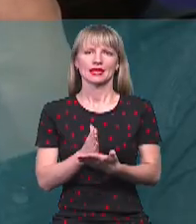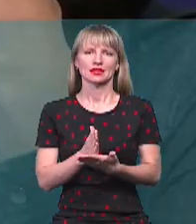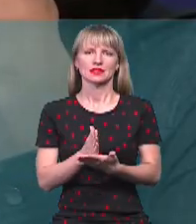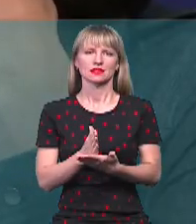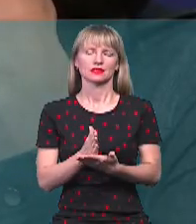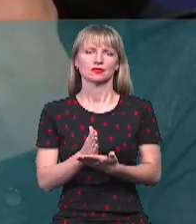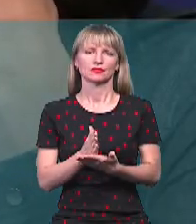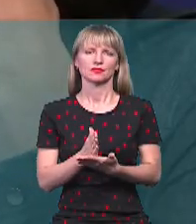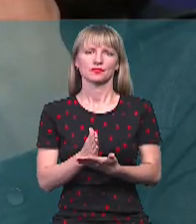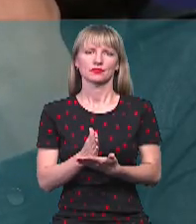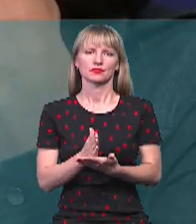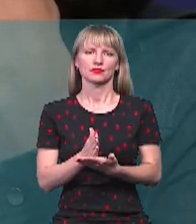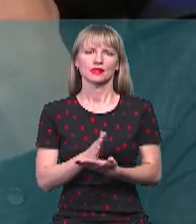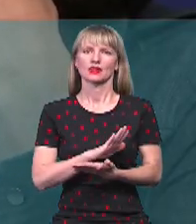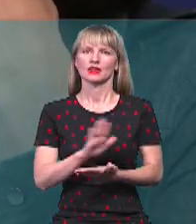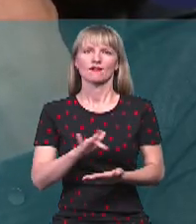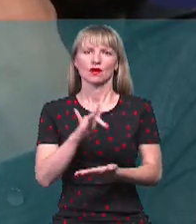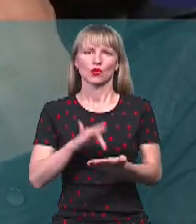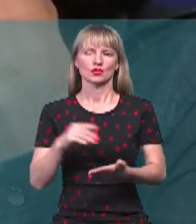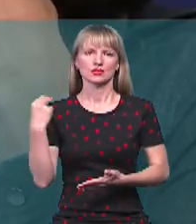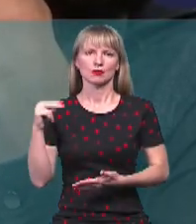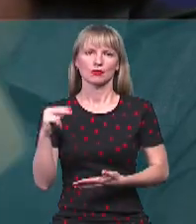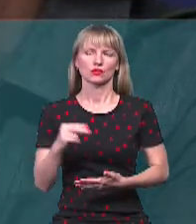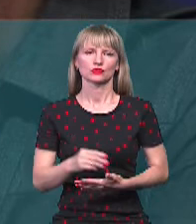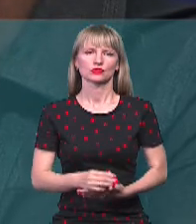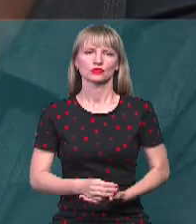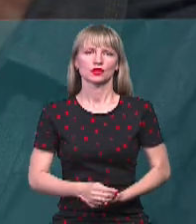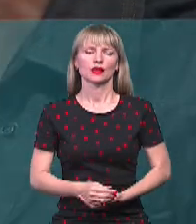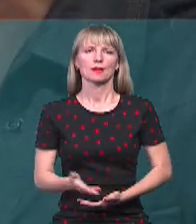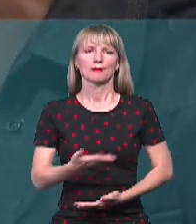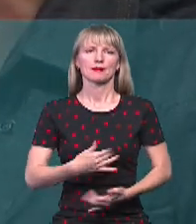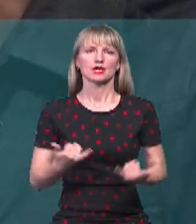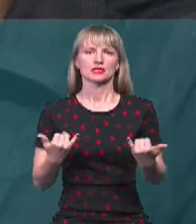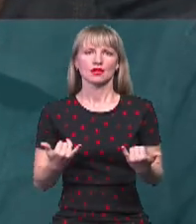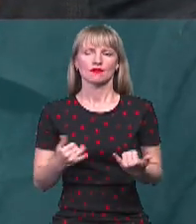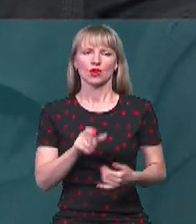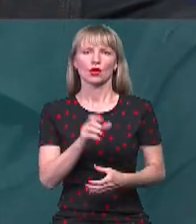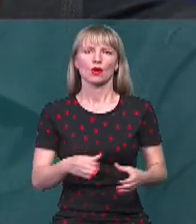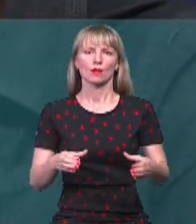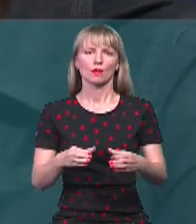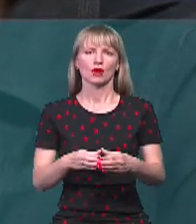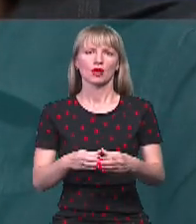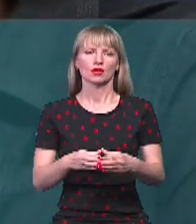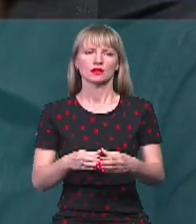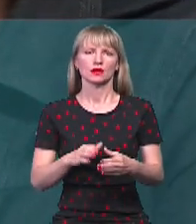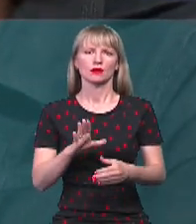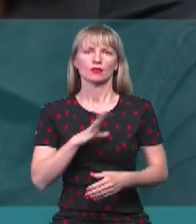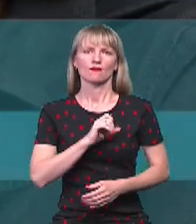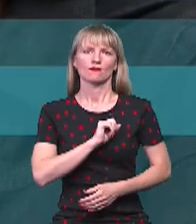конкретно, но не в городе Запорожье. Ну, ми сьогодні дивилися інформацію, за шкіл стосувалося, в